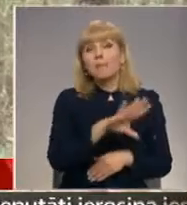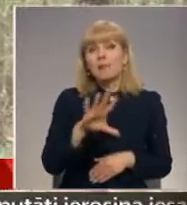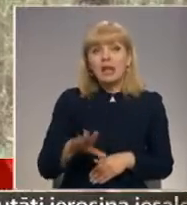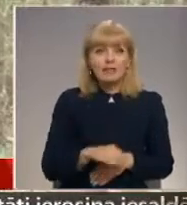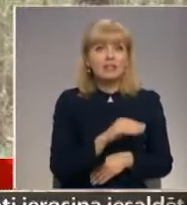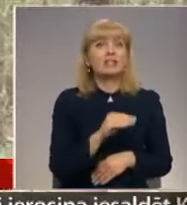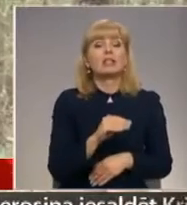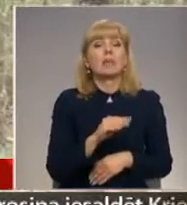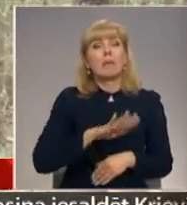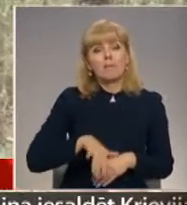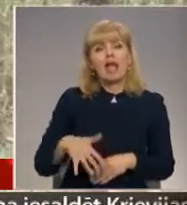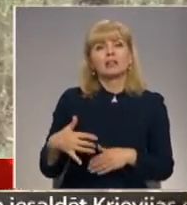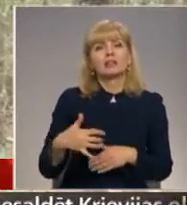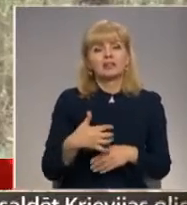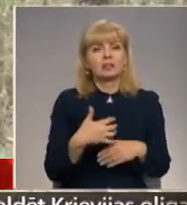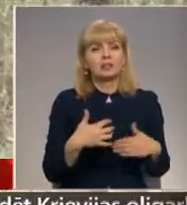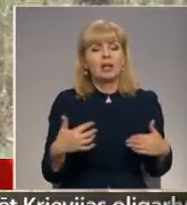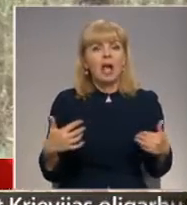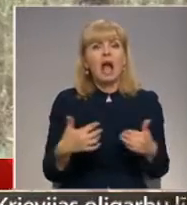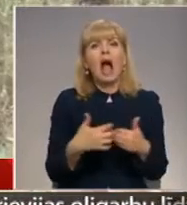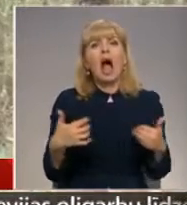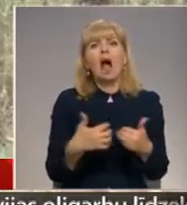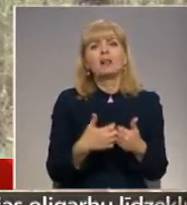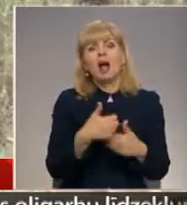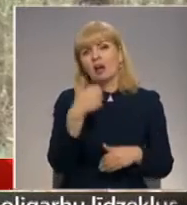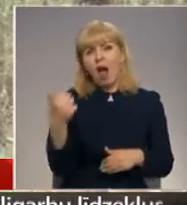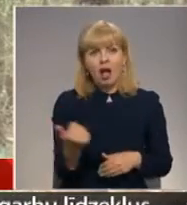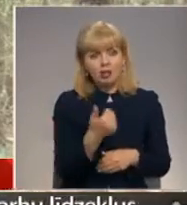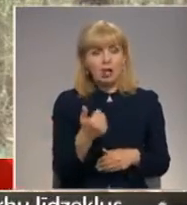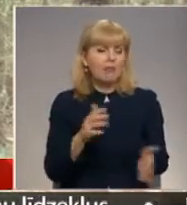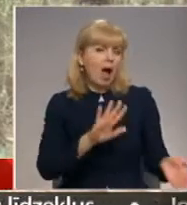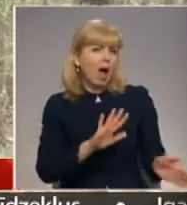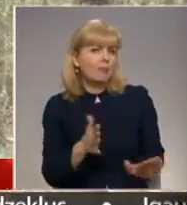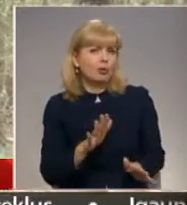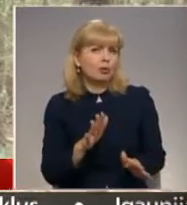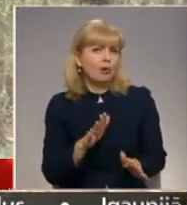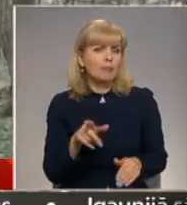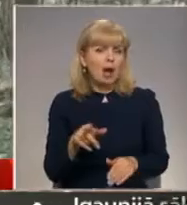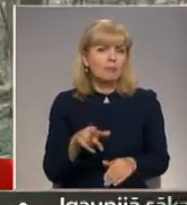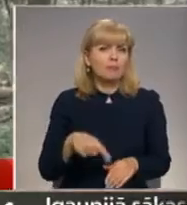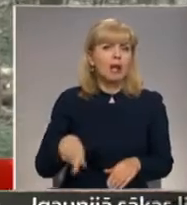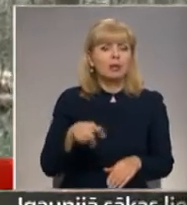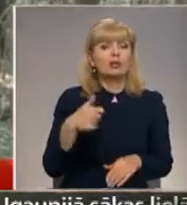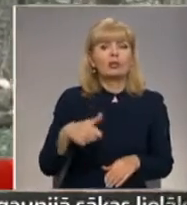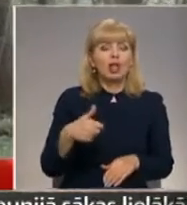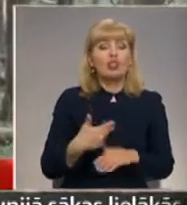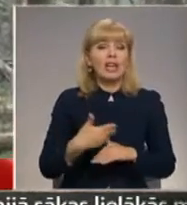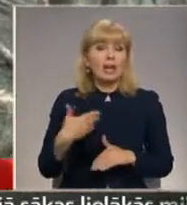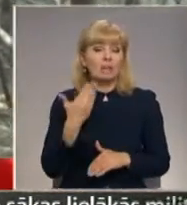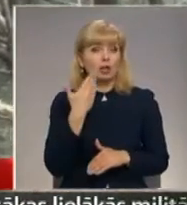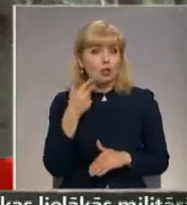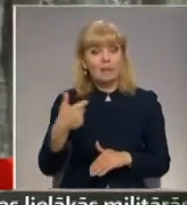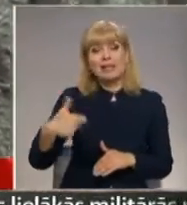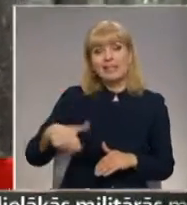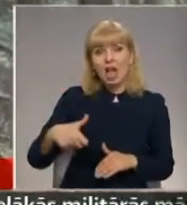visim pēckara gadiem kaut kur ap 60 jauni pilskalni pa Latviju. No iepriekš minētajiem